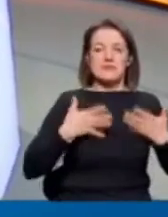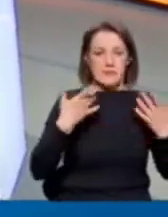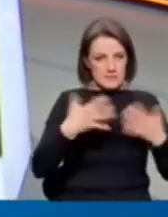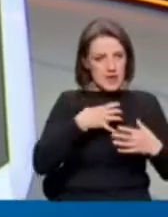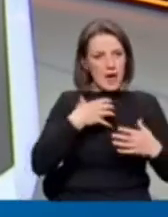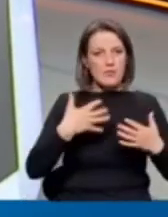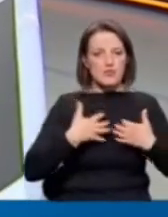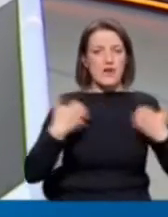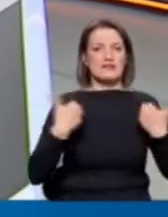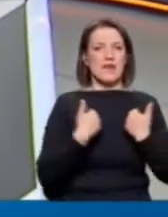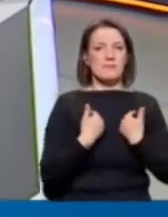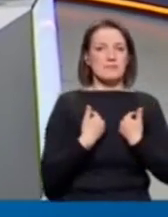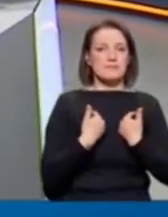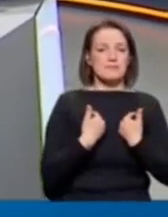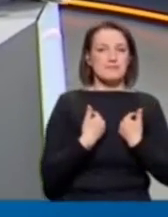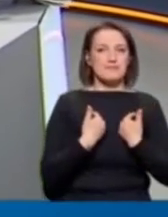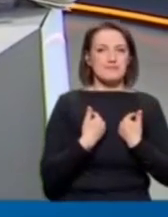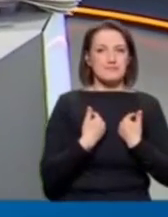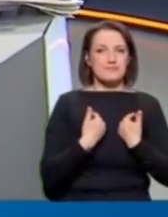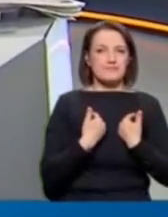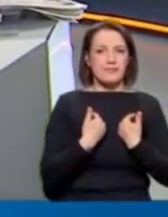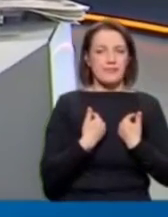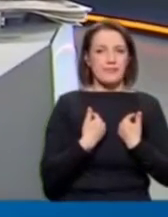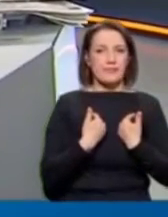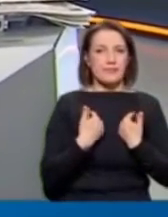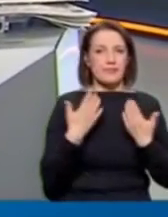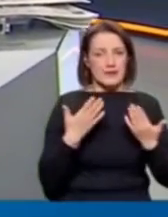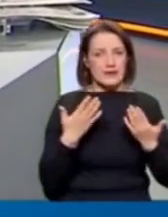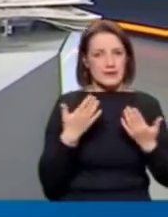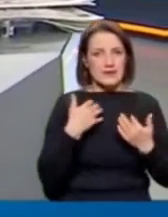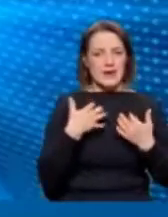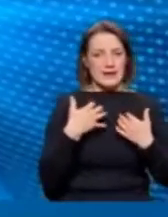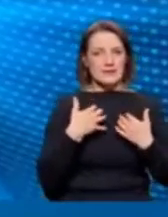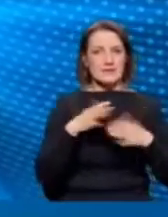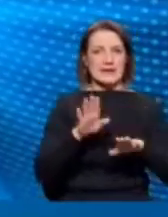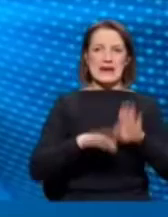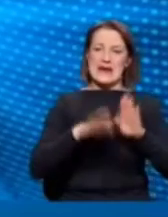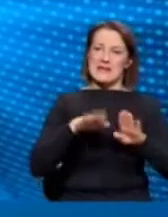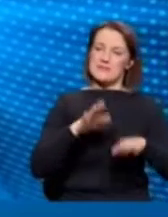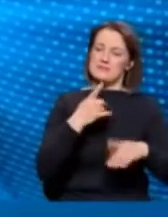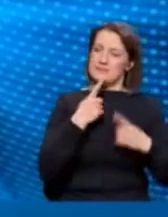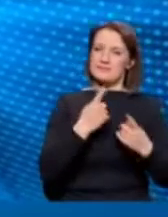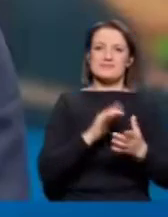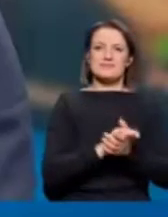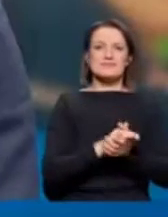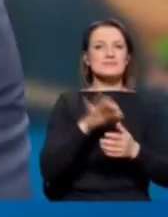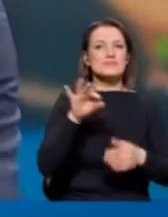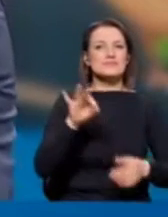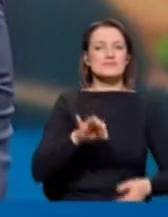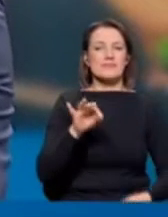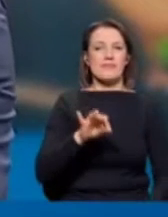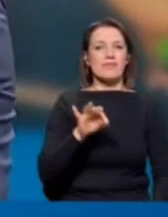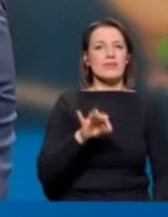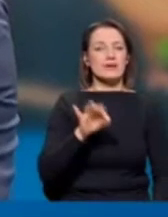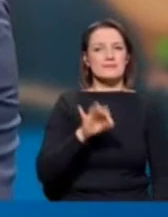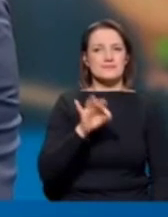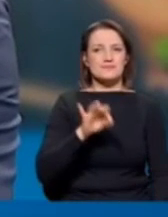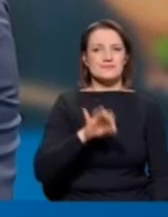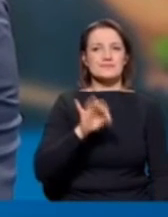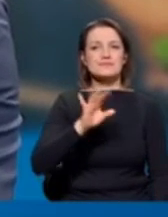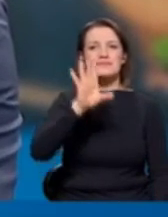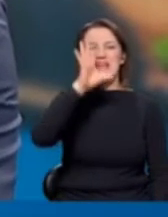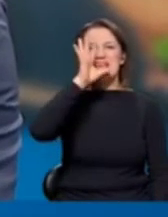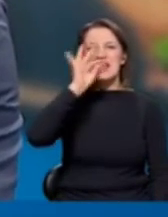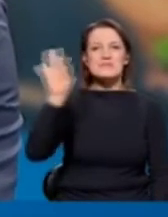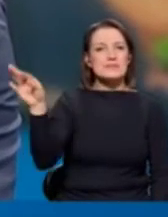bu güvensem Lux ne diyor doğru söyleyeceğim reklamda söyleyeceğim şimdi ama yani hayat